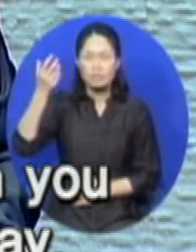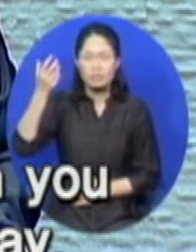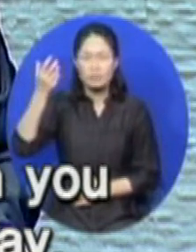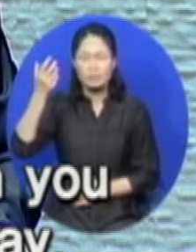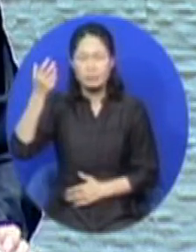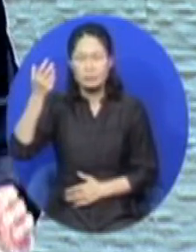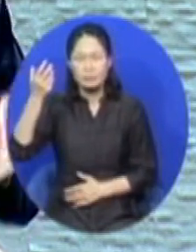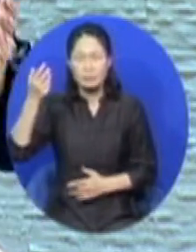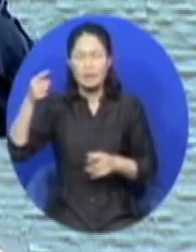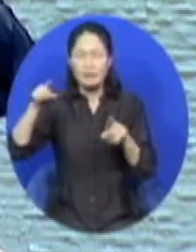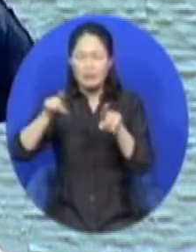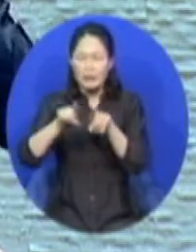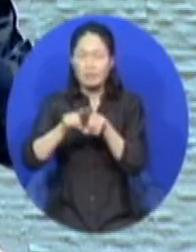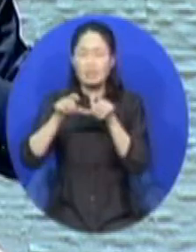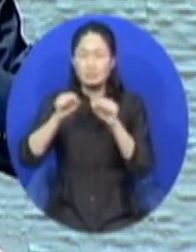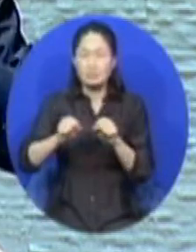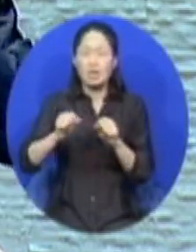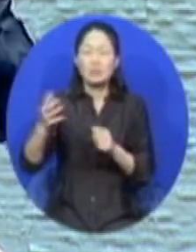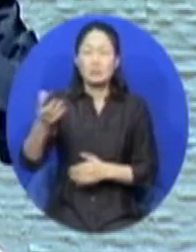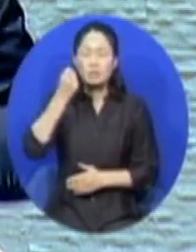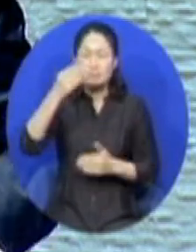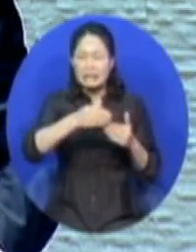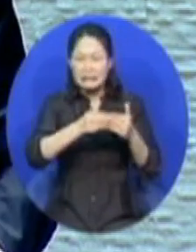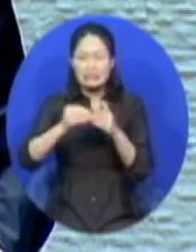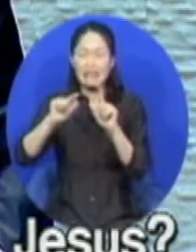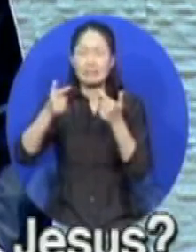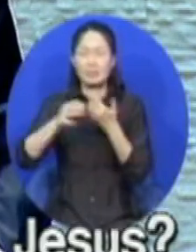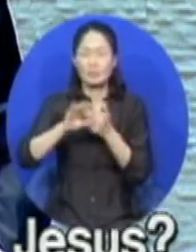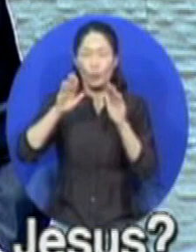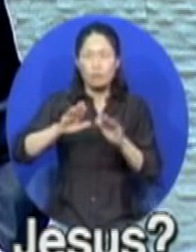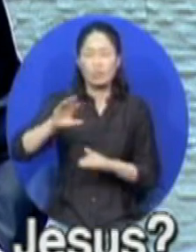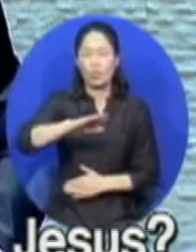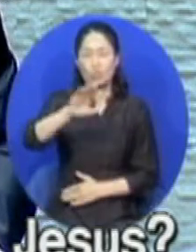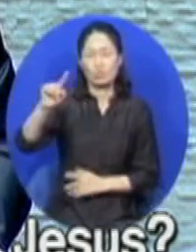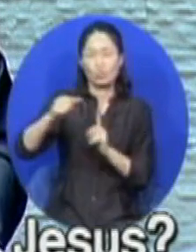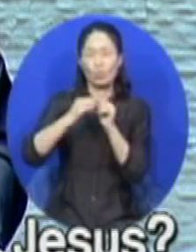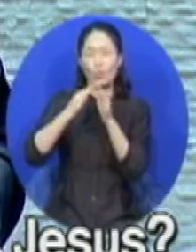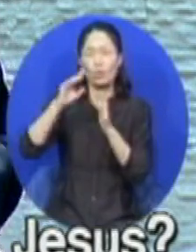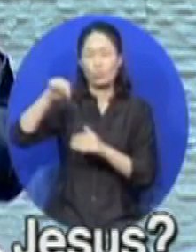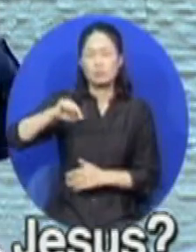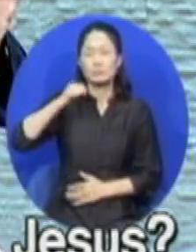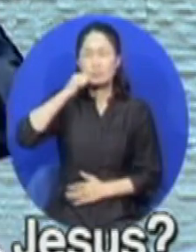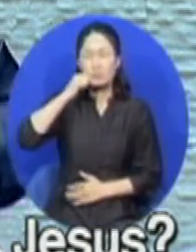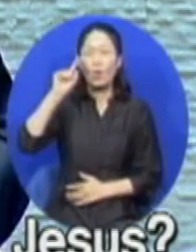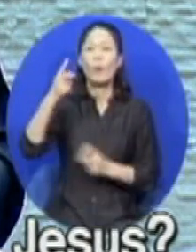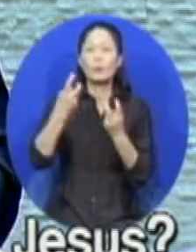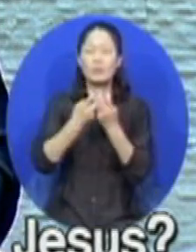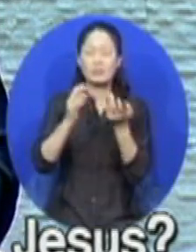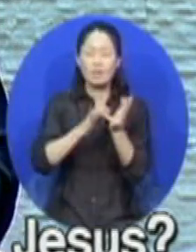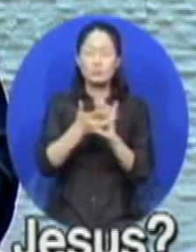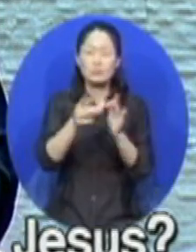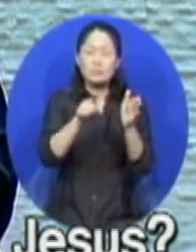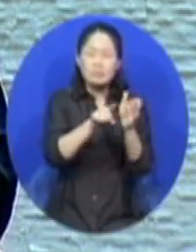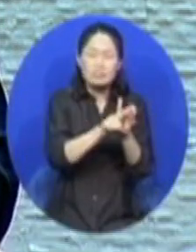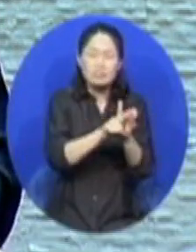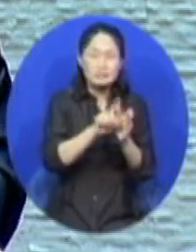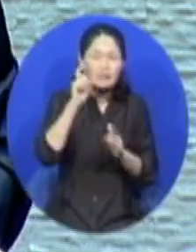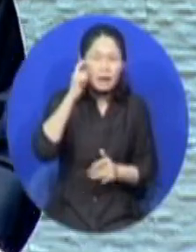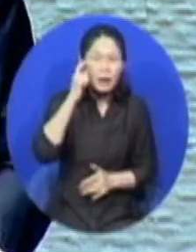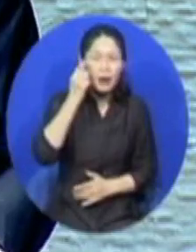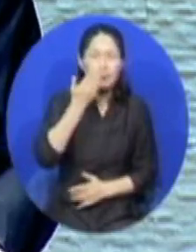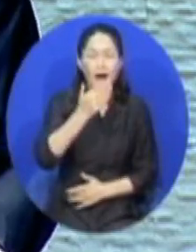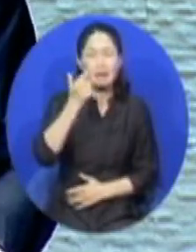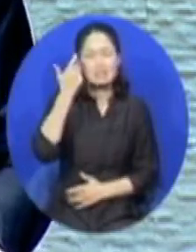많네요 성령님이 끌지 않았으면 어떻게 여기 왔나 말입니다 이수미 들 생각보 어떻게 할 수 있었나 말이에요